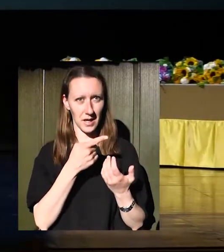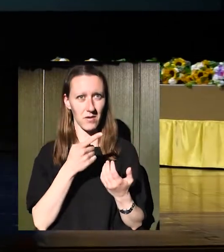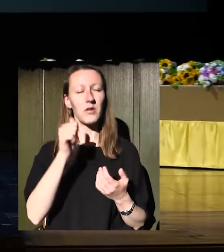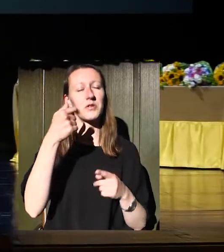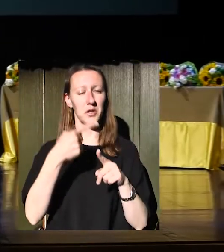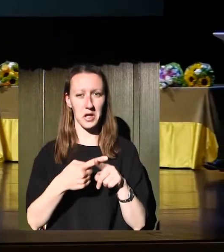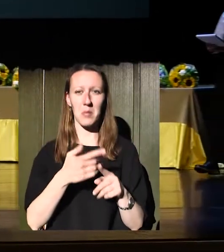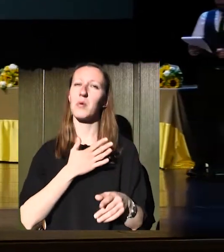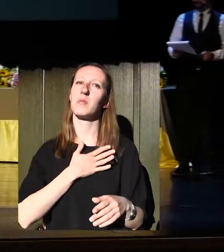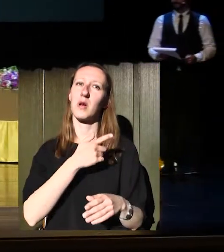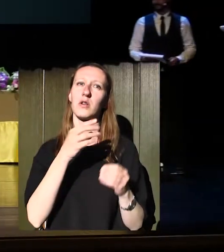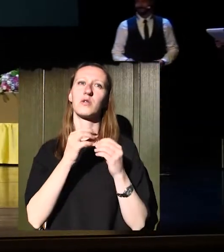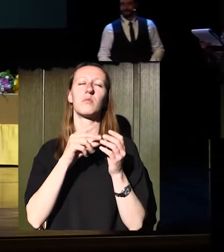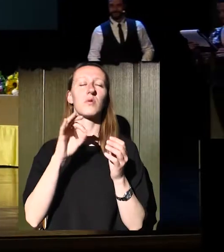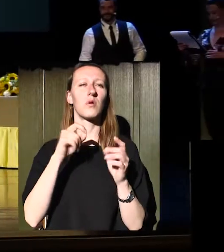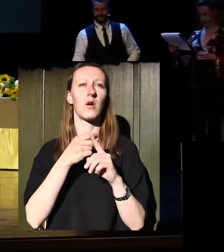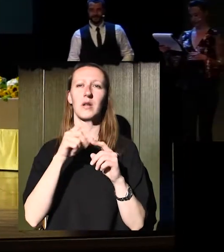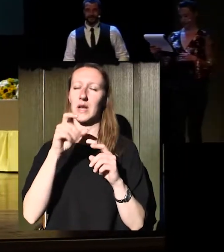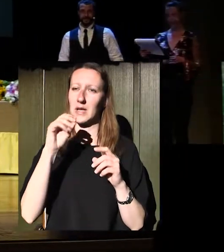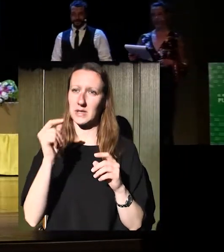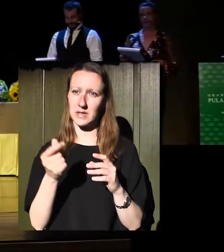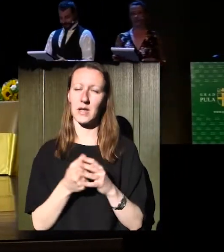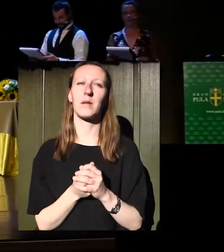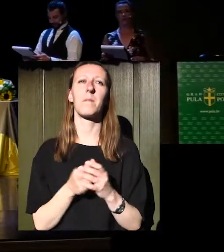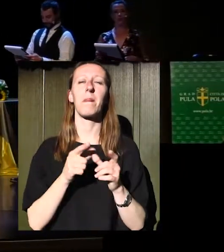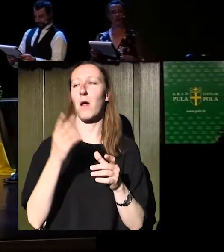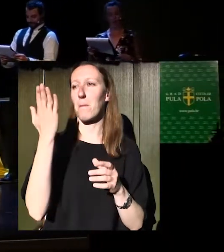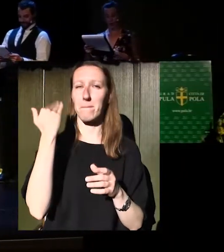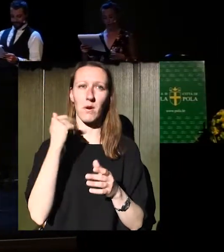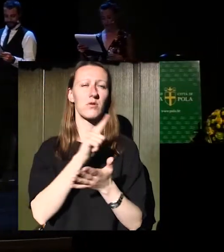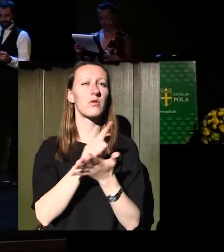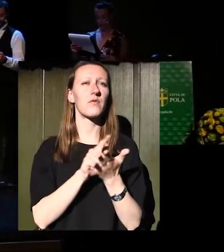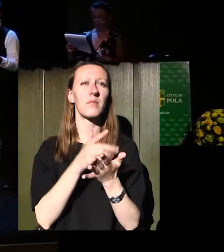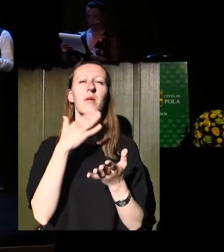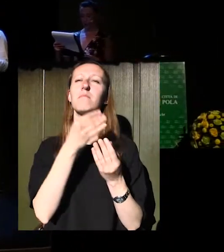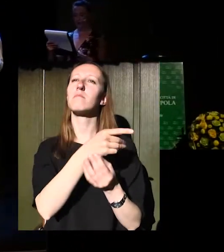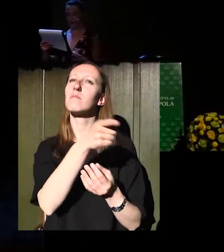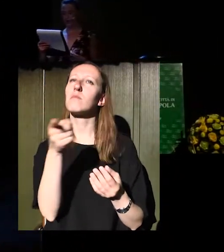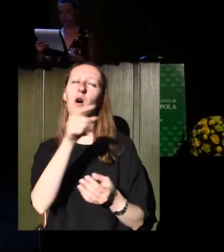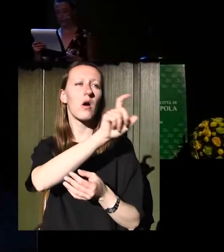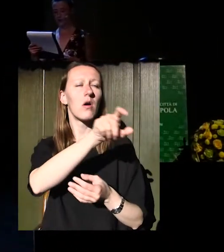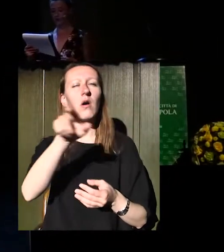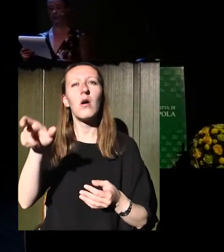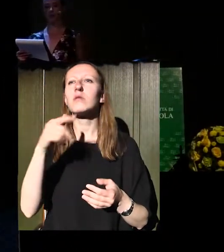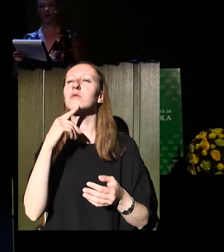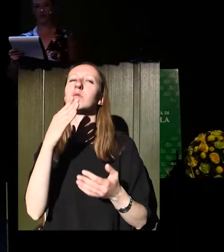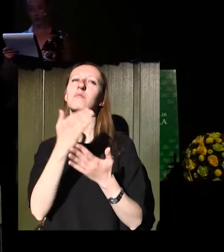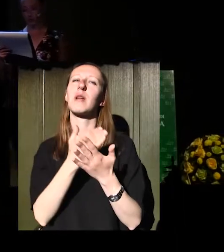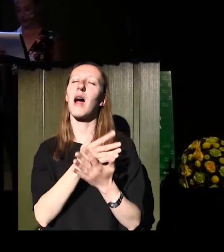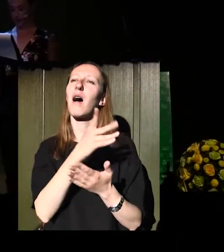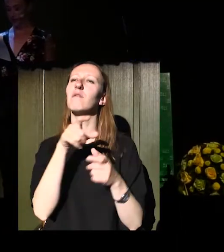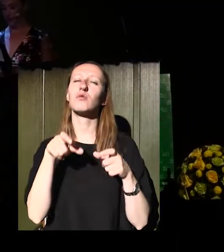Zahvaljujemo se još jednom našem Bruni Krajcaru. U proteklom razdoblju mnogi istaknuti pojedinci i